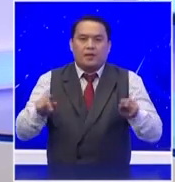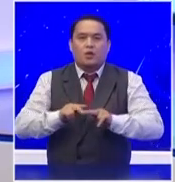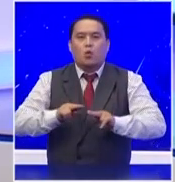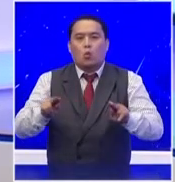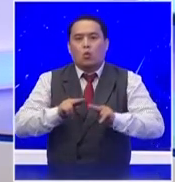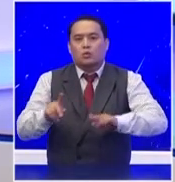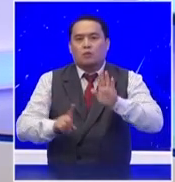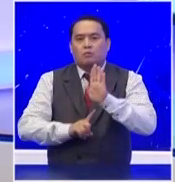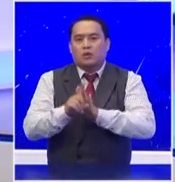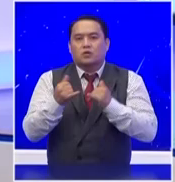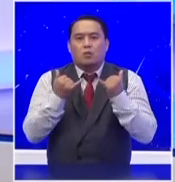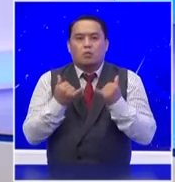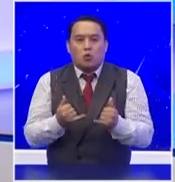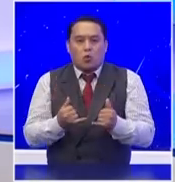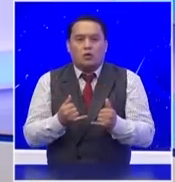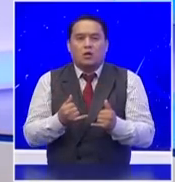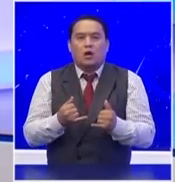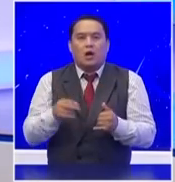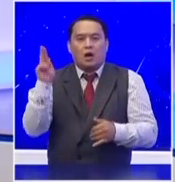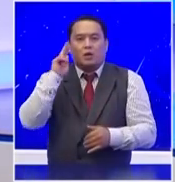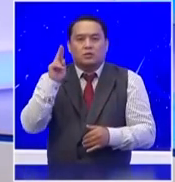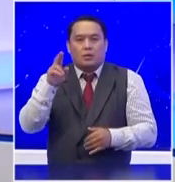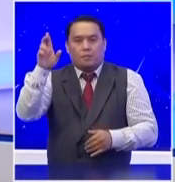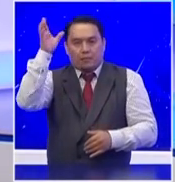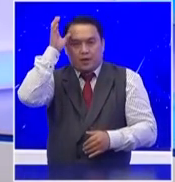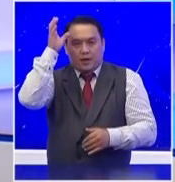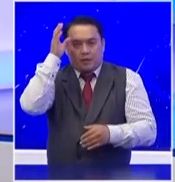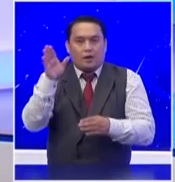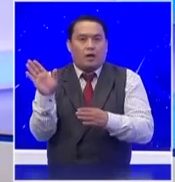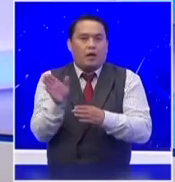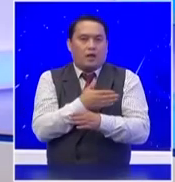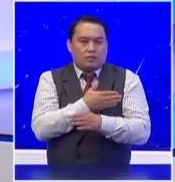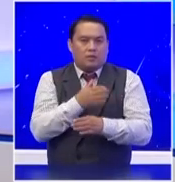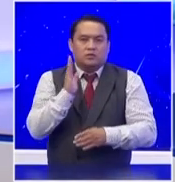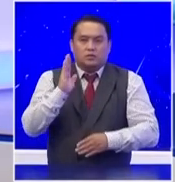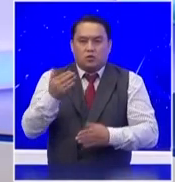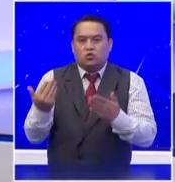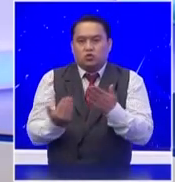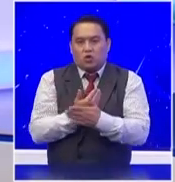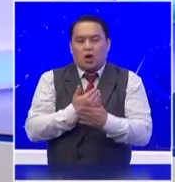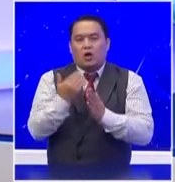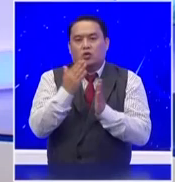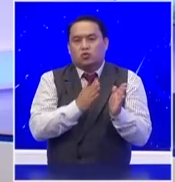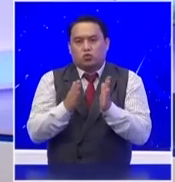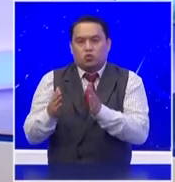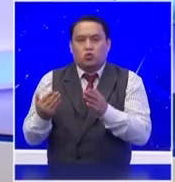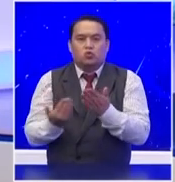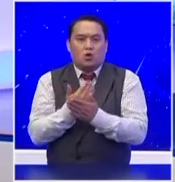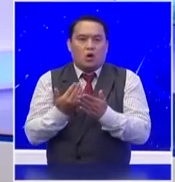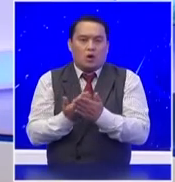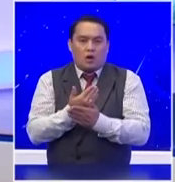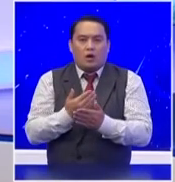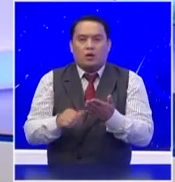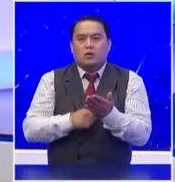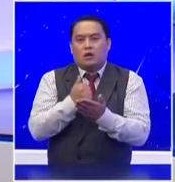бастайды. Бүгінгі дейін жүргізіліп келген сауат ашу пәні білім бағдарламасынан алынып тасталады. Жаңа жүйедегі көп күткен жаңалықты